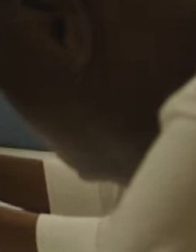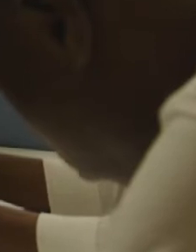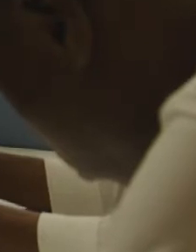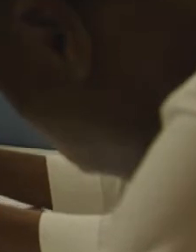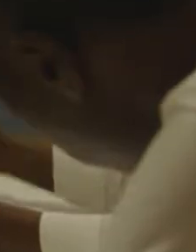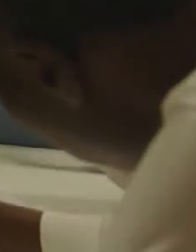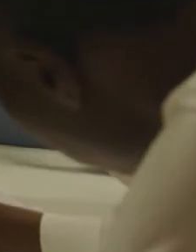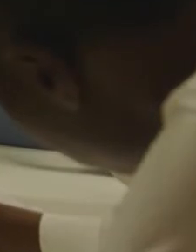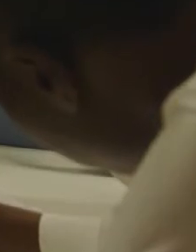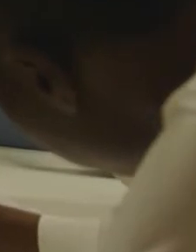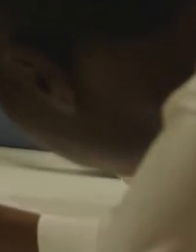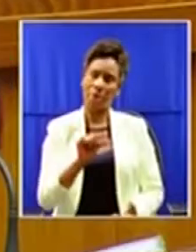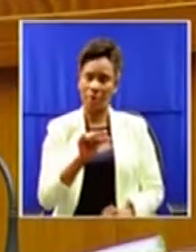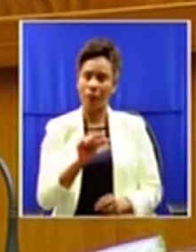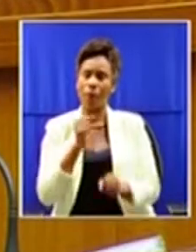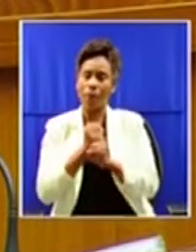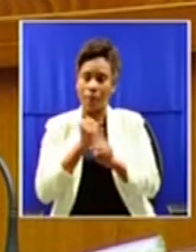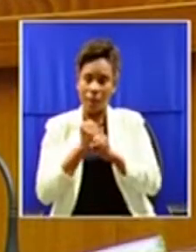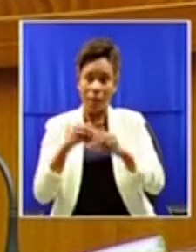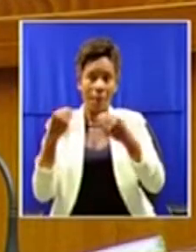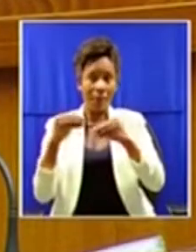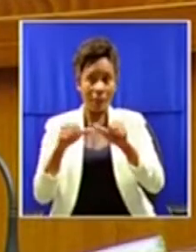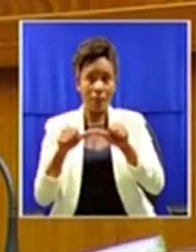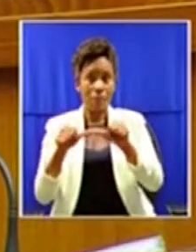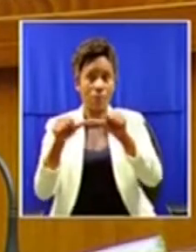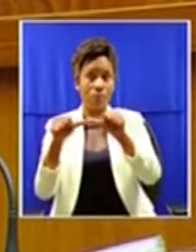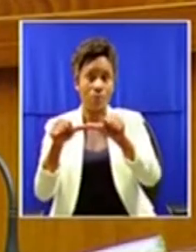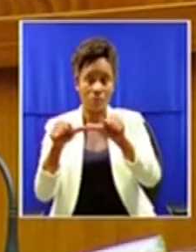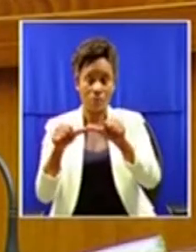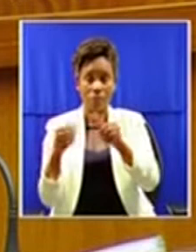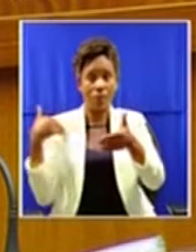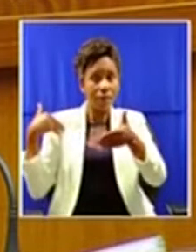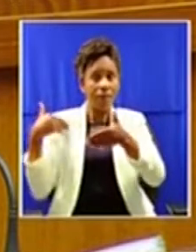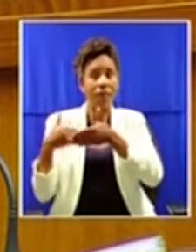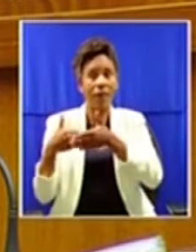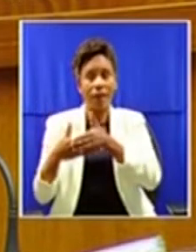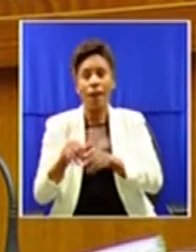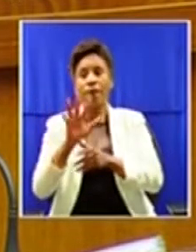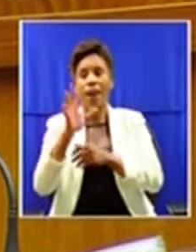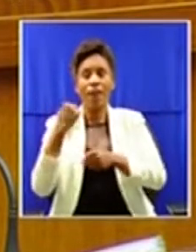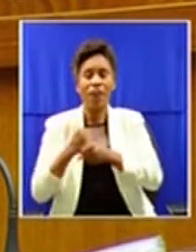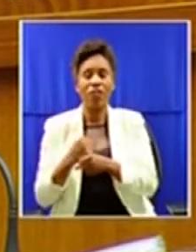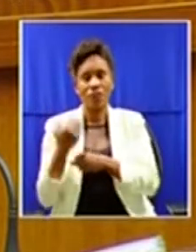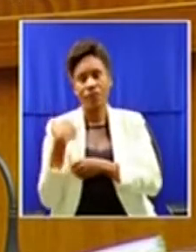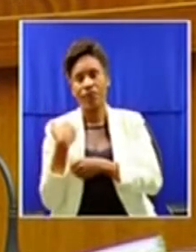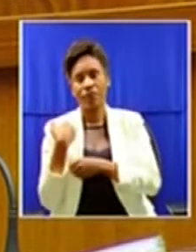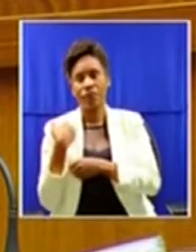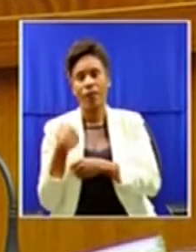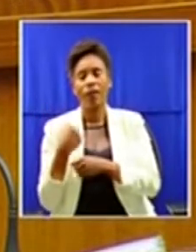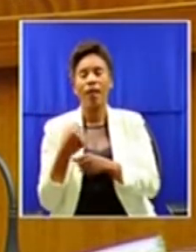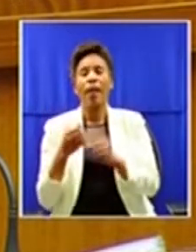se salarisrekening gefokus. Over the past 5 years, public sector employee compensation grew